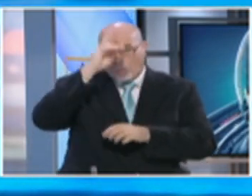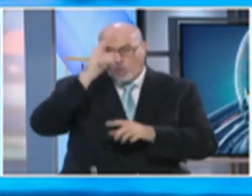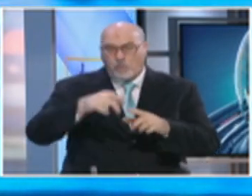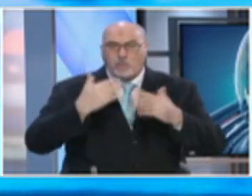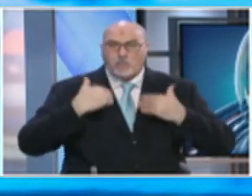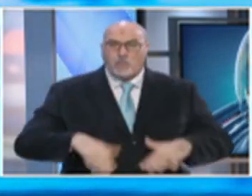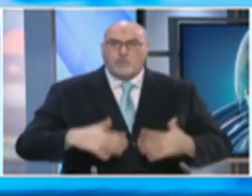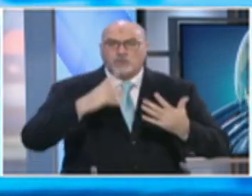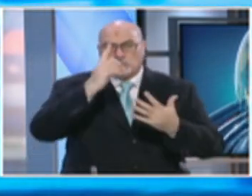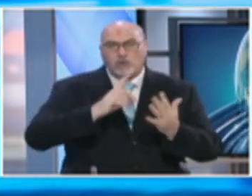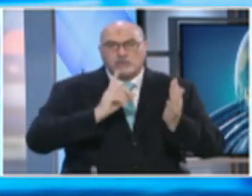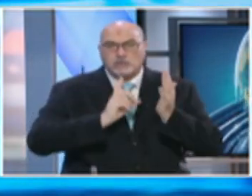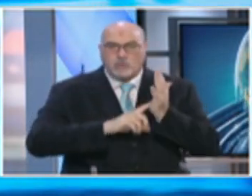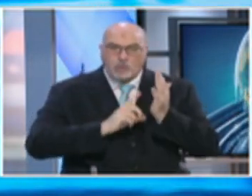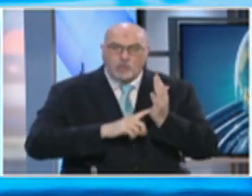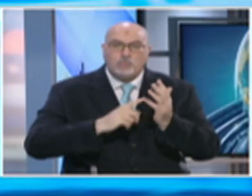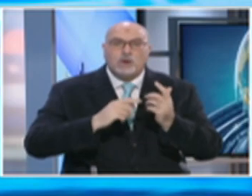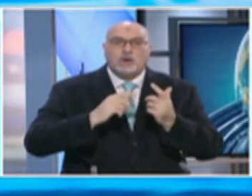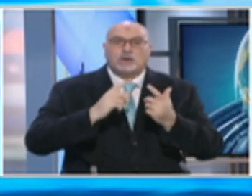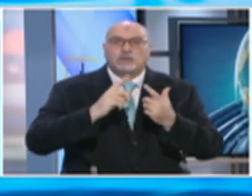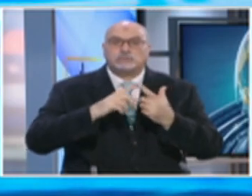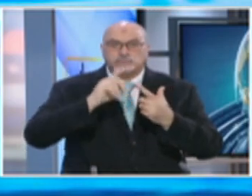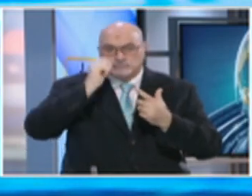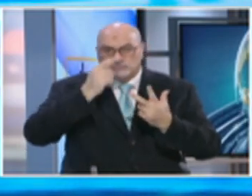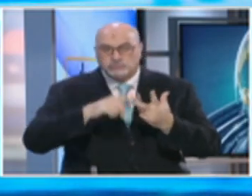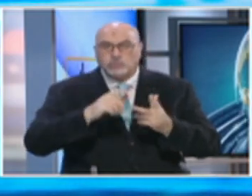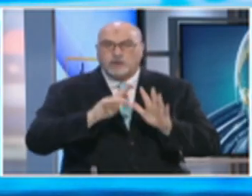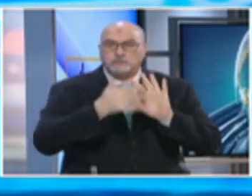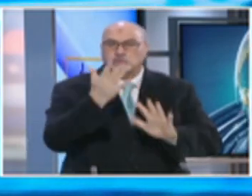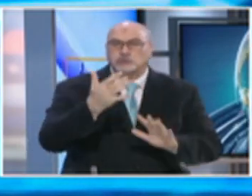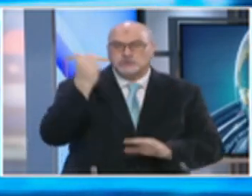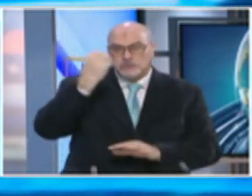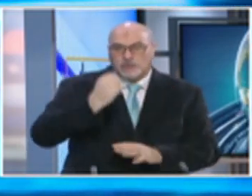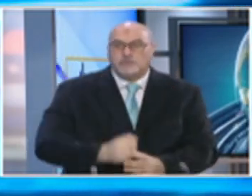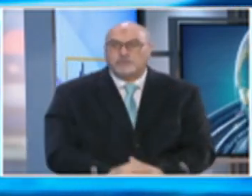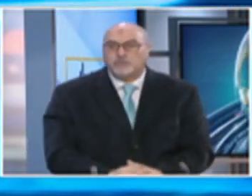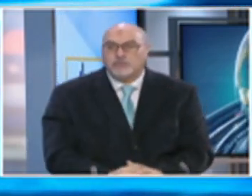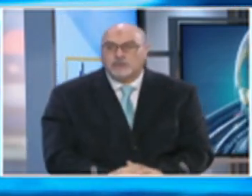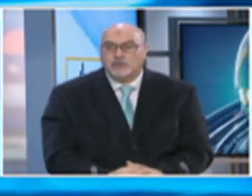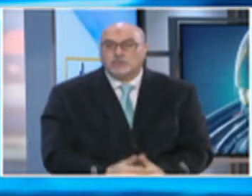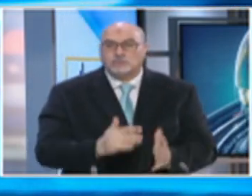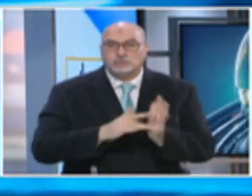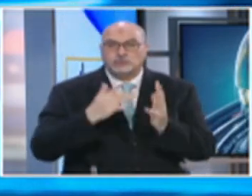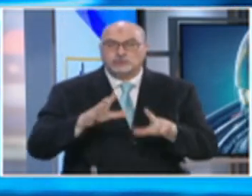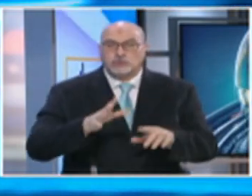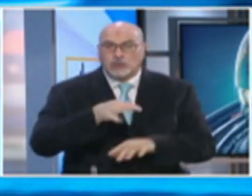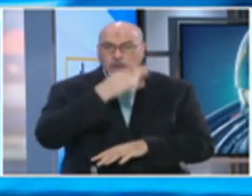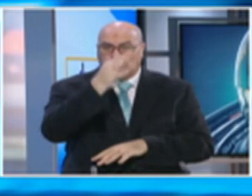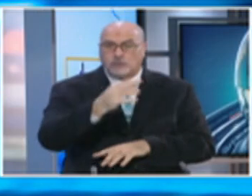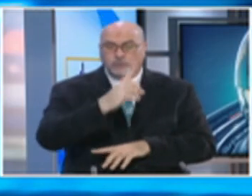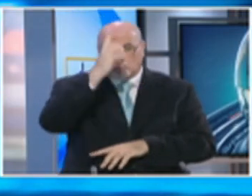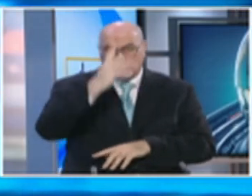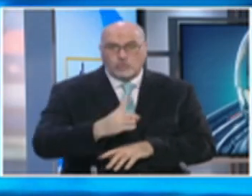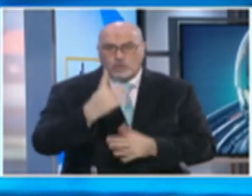ناشطين وحقوقيين وأطباء عند معاناة اللاجئين الصحراويين، وبالمناسبة تم تجديد التأكيد على حقه